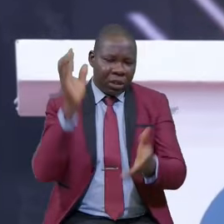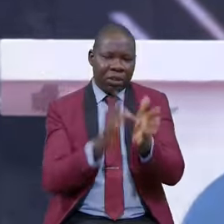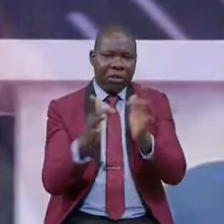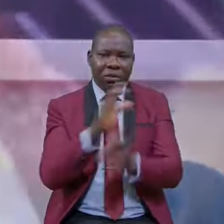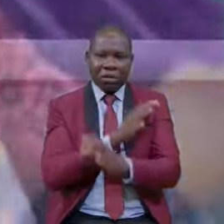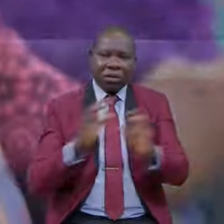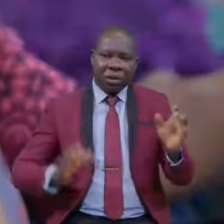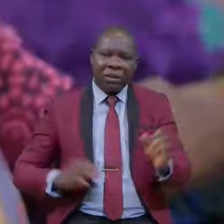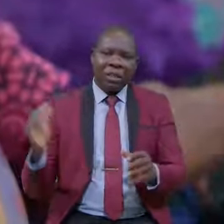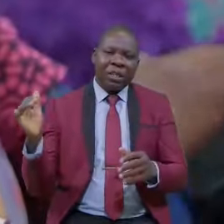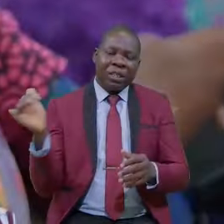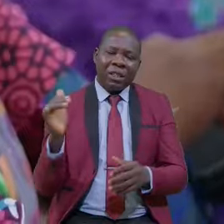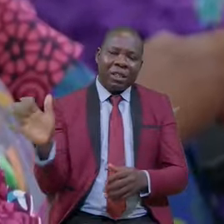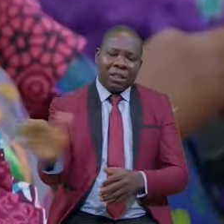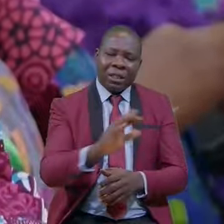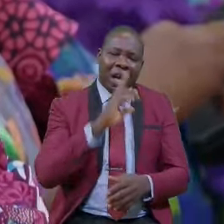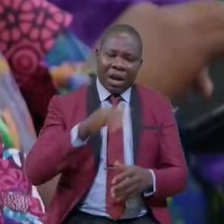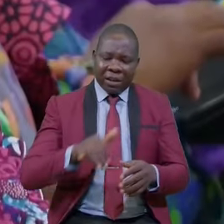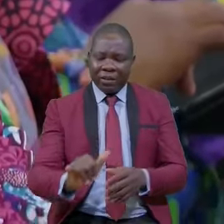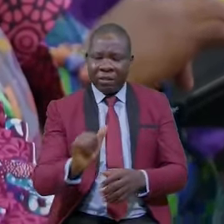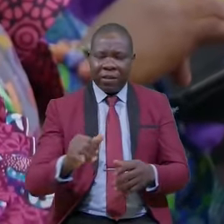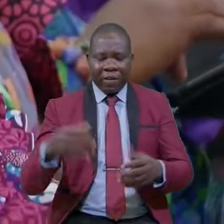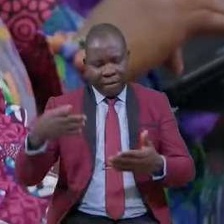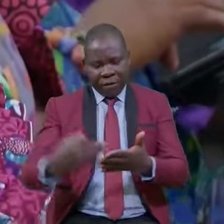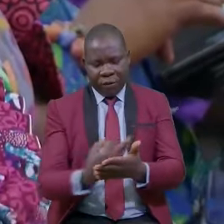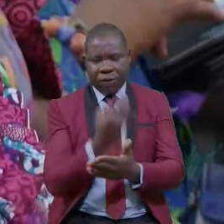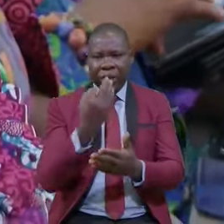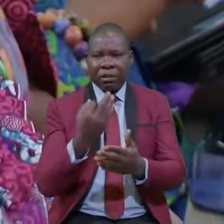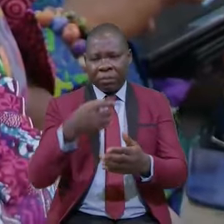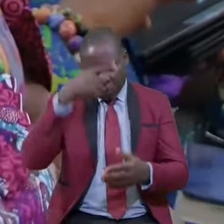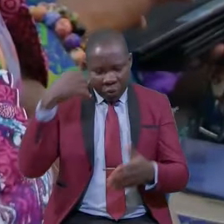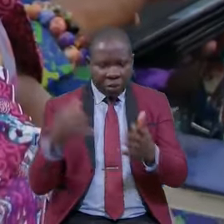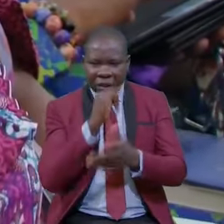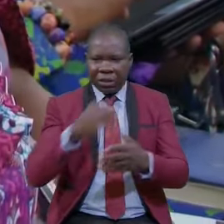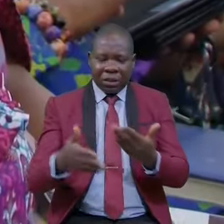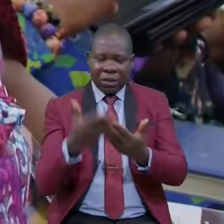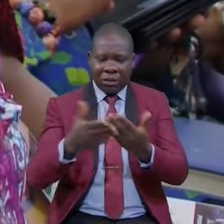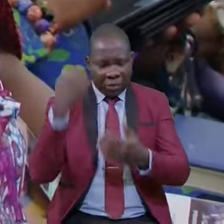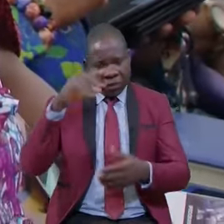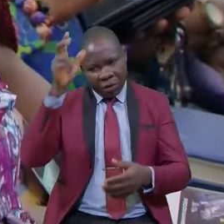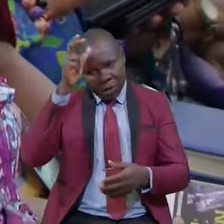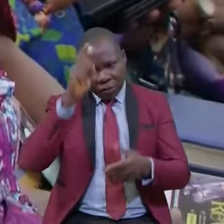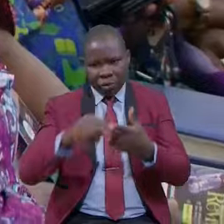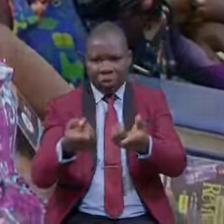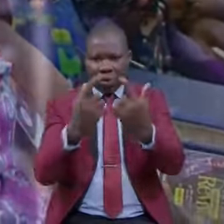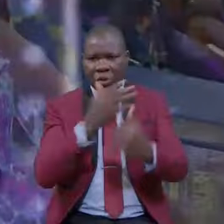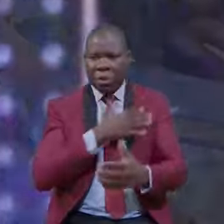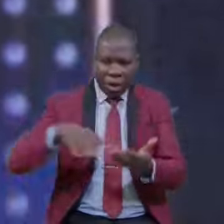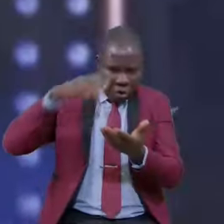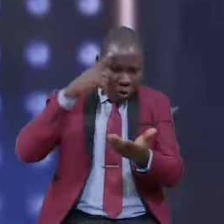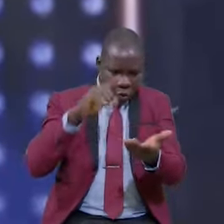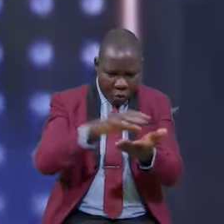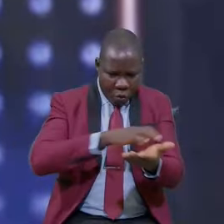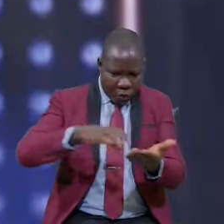à apporter aux gens. Et donc, comme le Seigneur renouvelle nos vies et que le Seigneur transforme nos vies, nous devons prêcher,